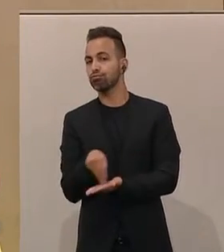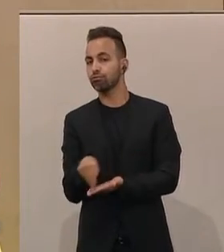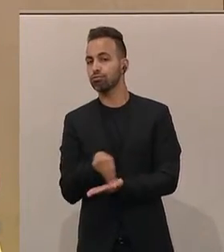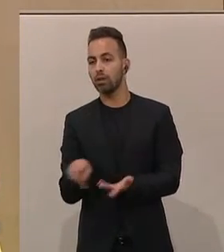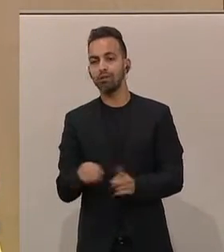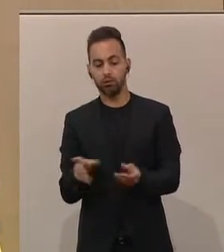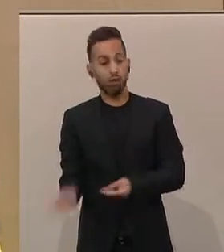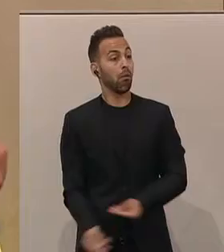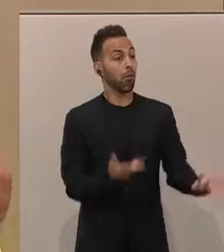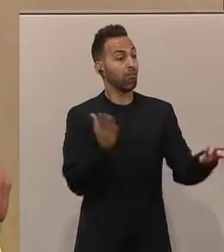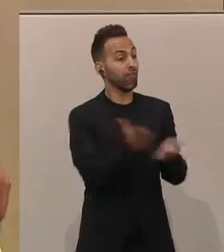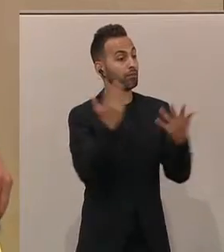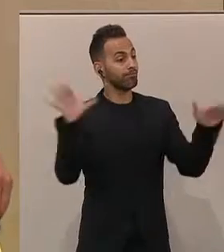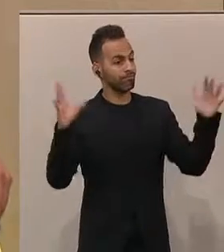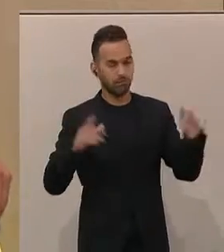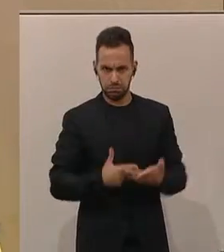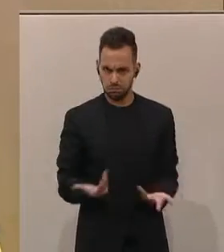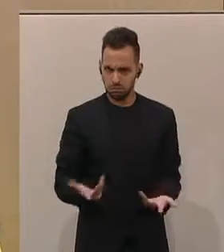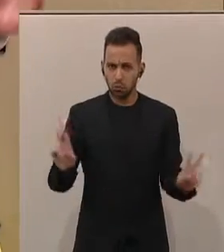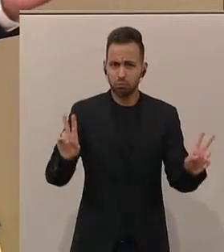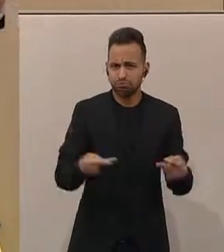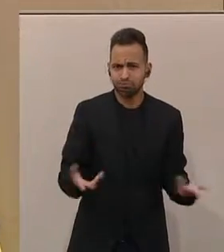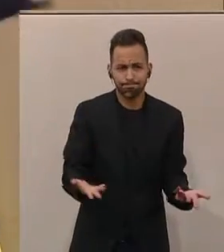einem Huschpfusch über Nacht überrascht. Das ist